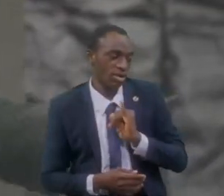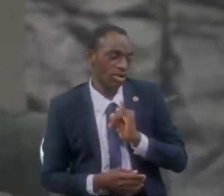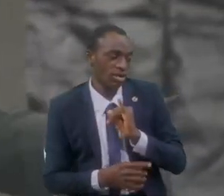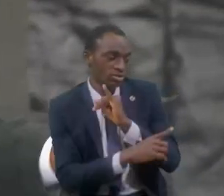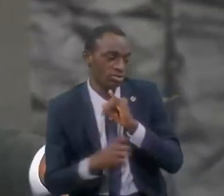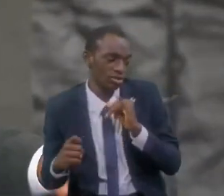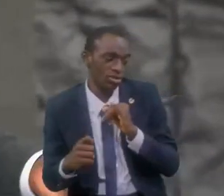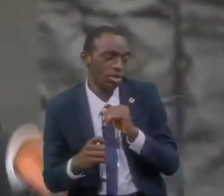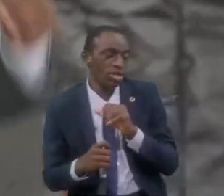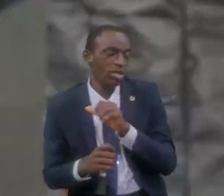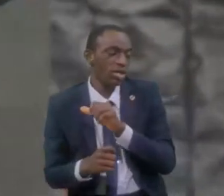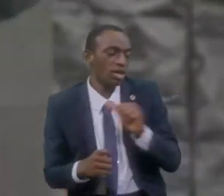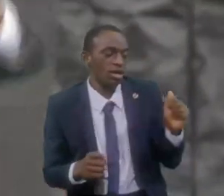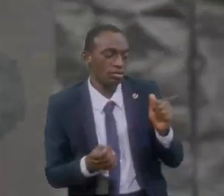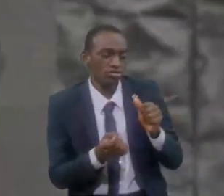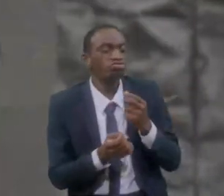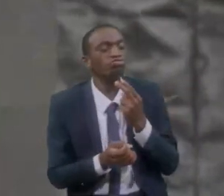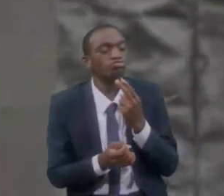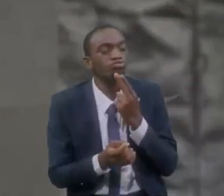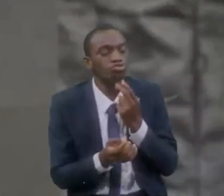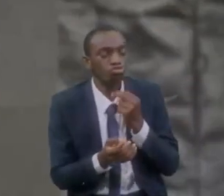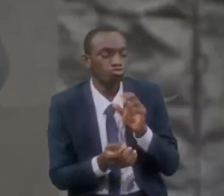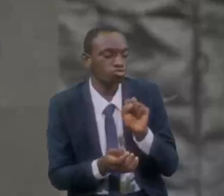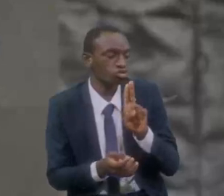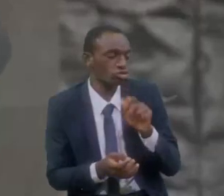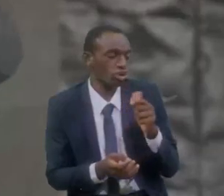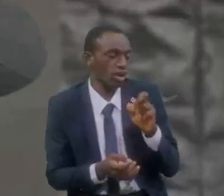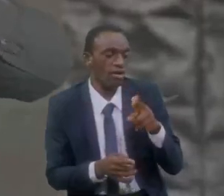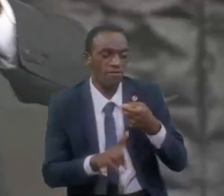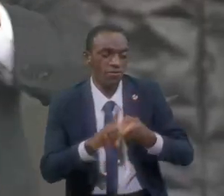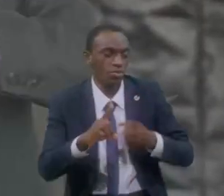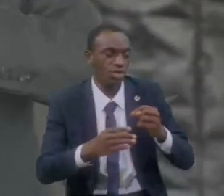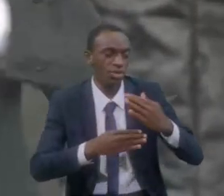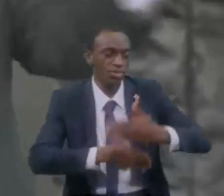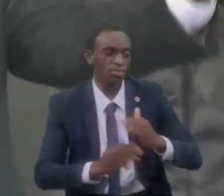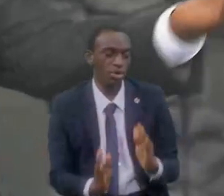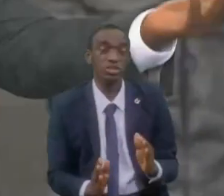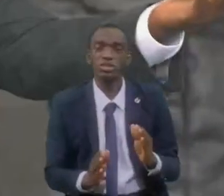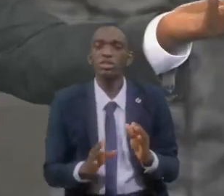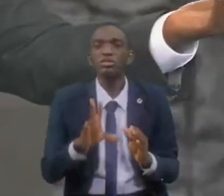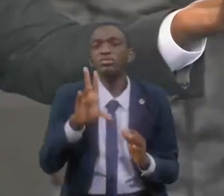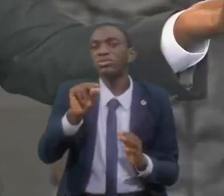j'ai pris un morceau de sucre. Non, la confession